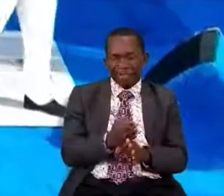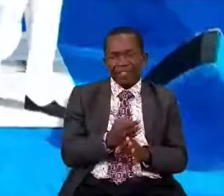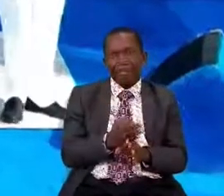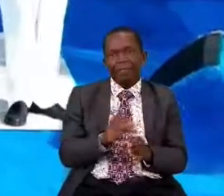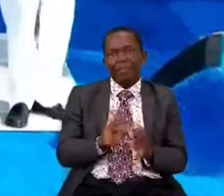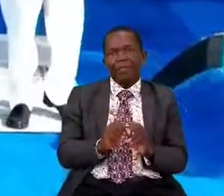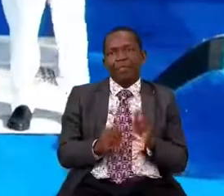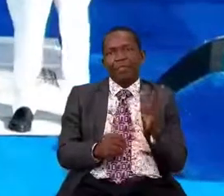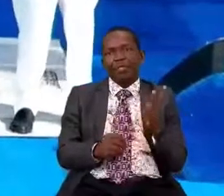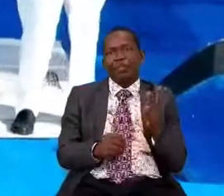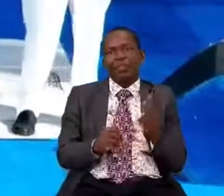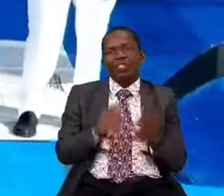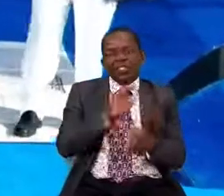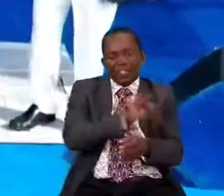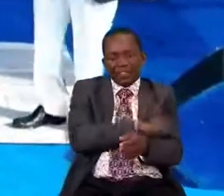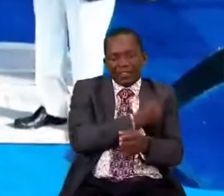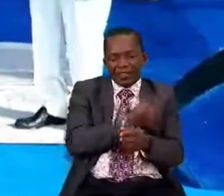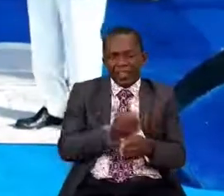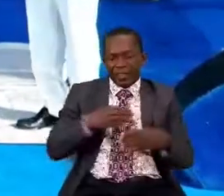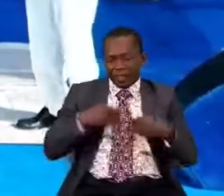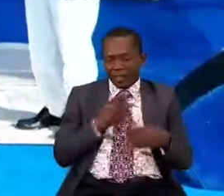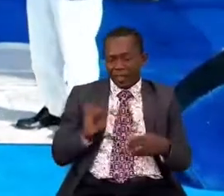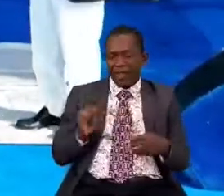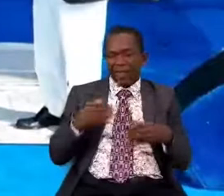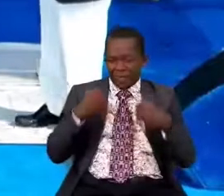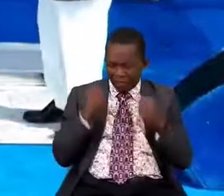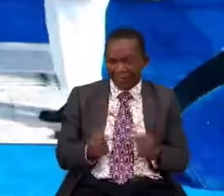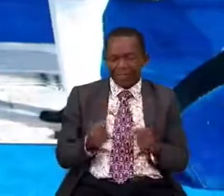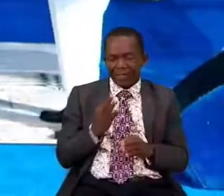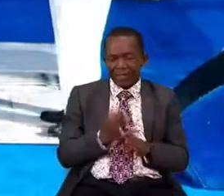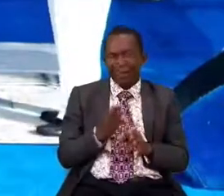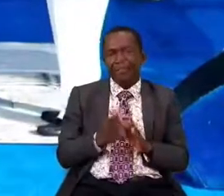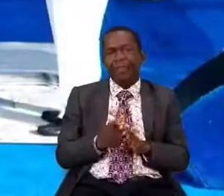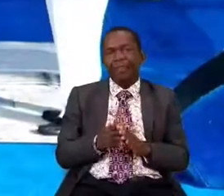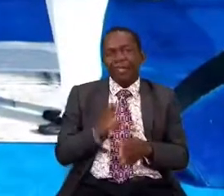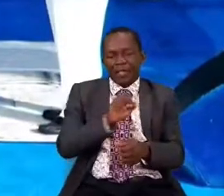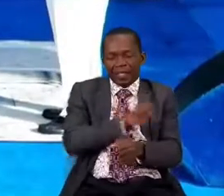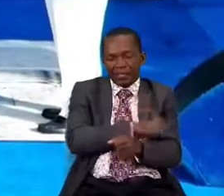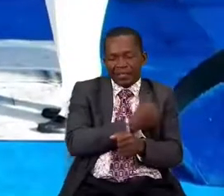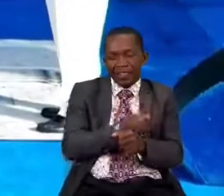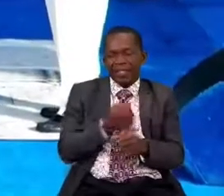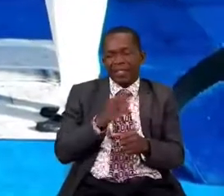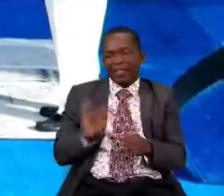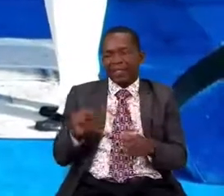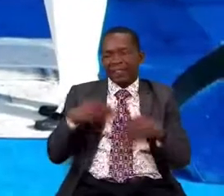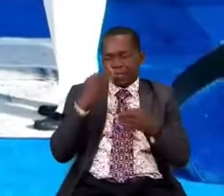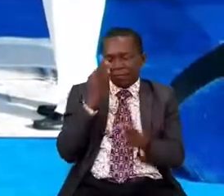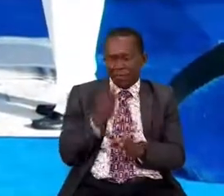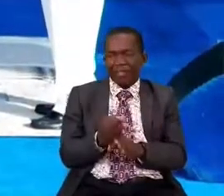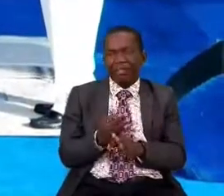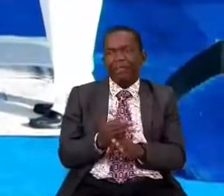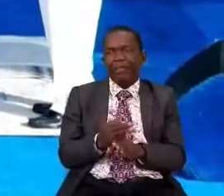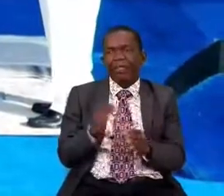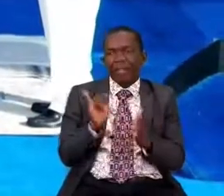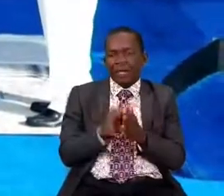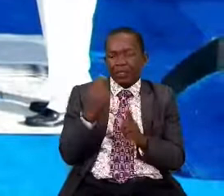fortifie. Comment? La parole de promesse, la parole de puissance, la parole qu'il a proclamée apporte